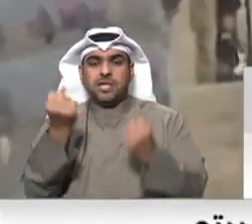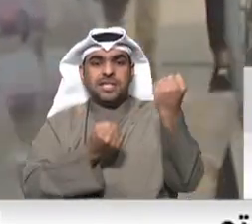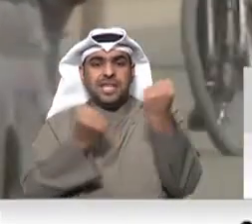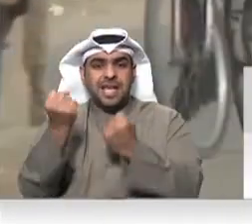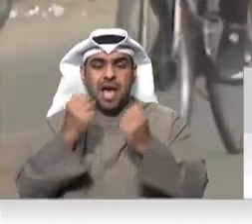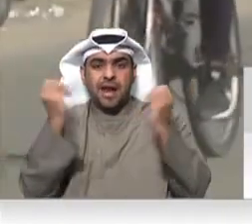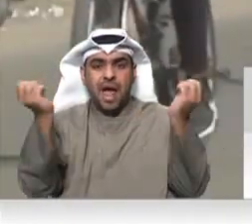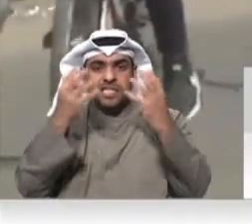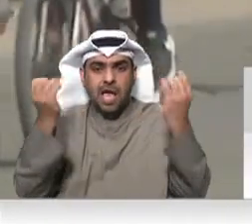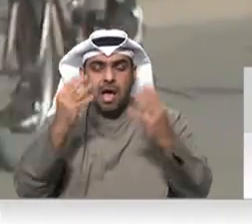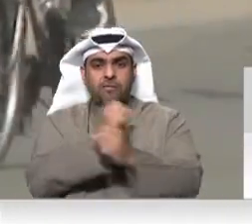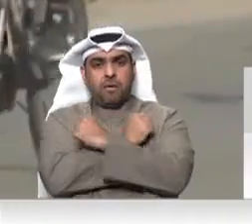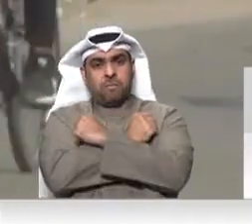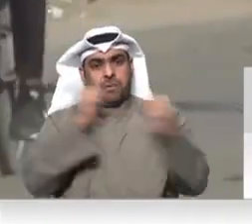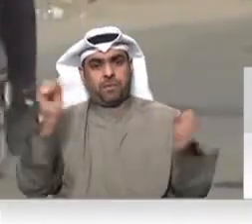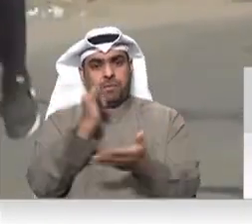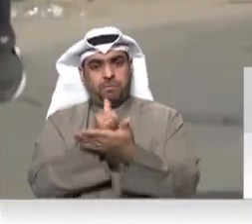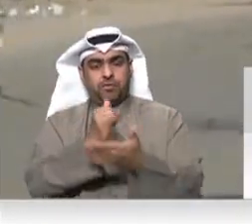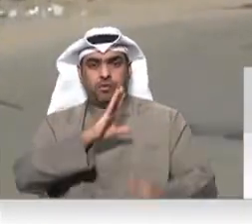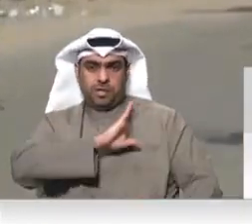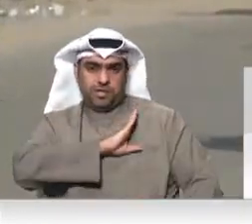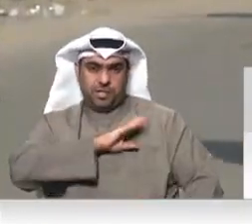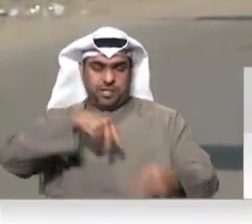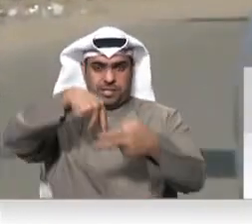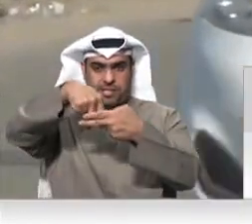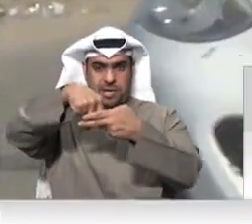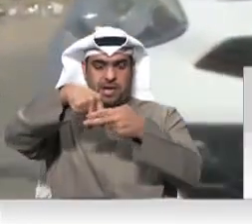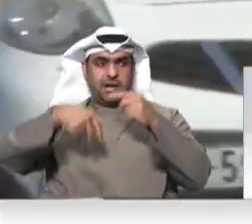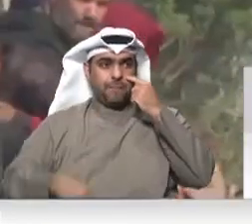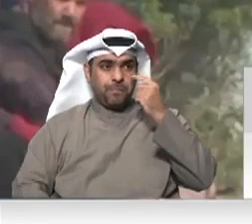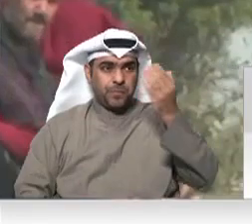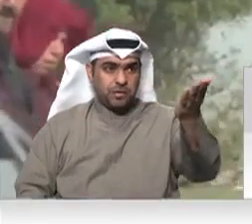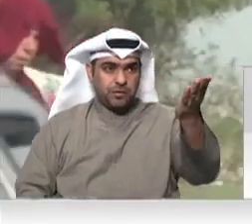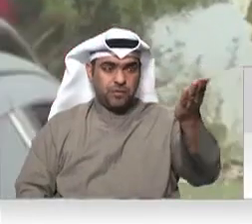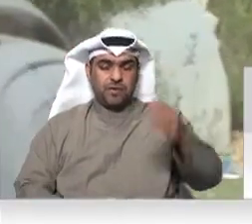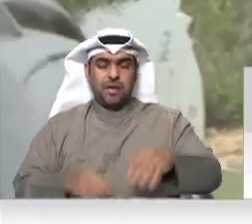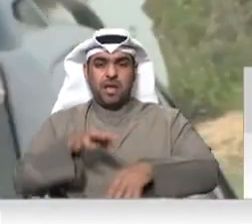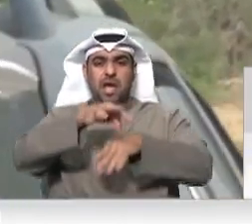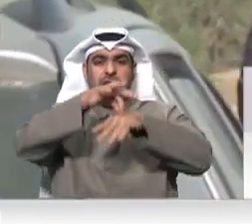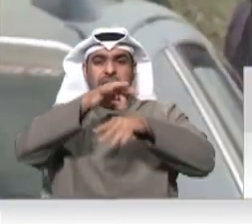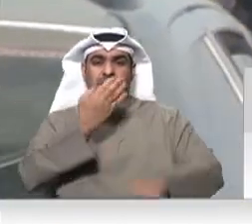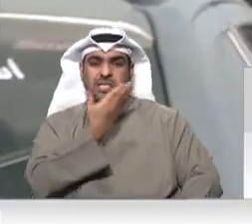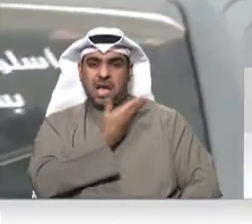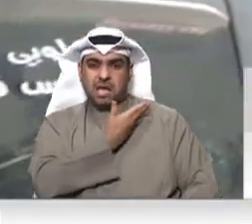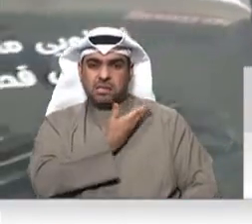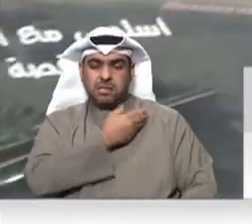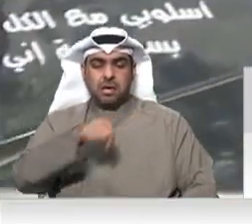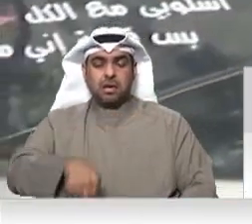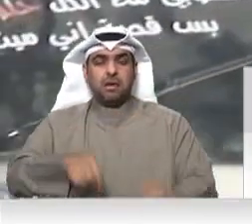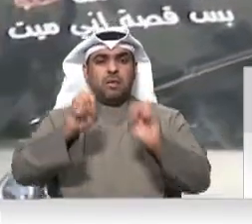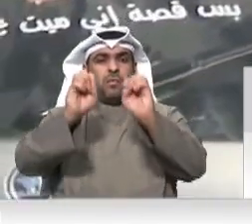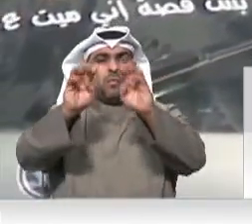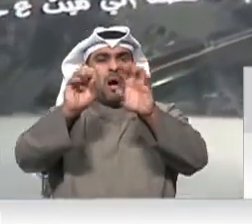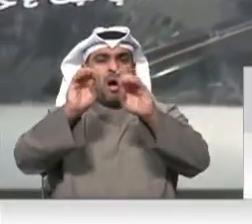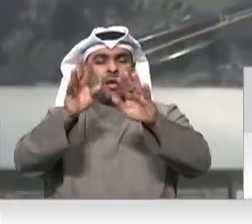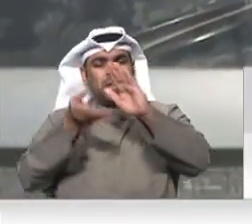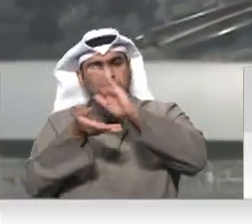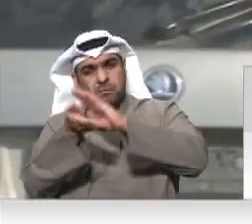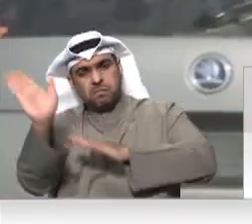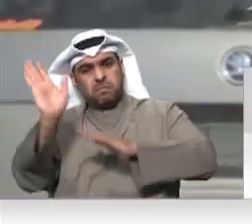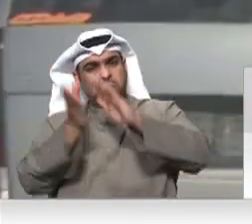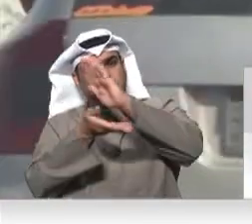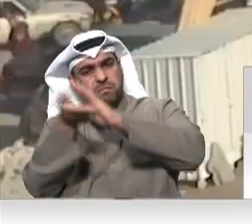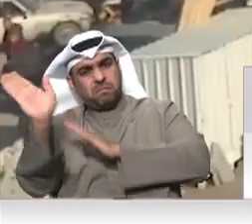ووسط ذلك تتواصل رحلة النزوح القسرية لآلاف النازحين الفلسطينيين الجدد في